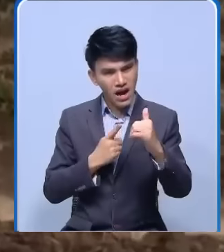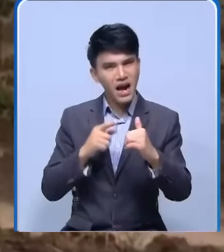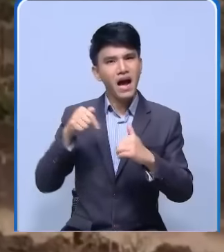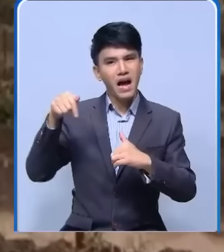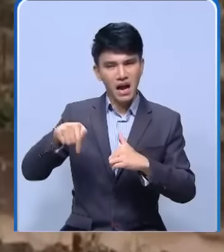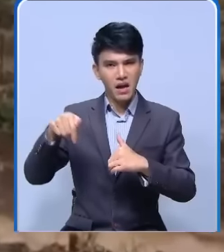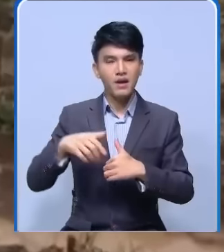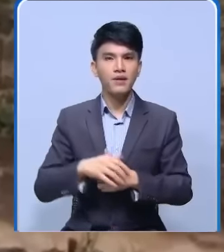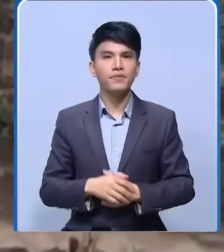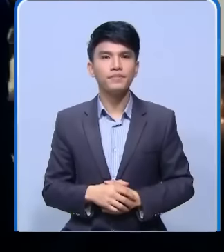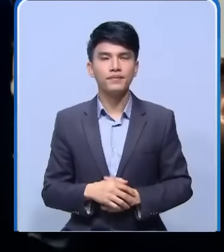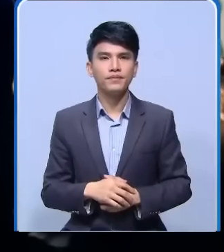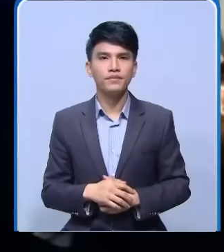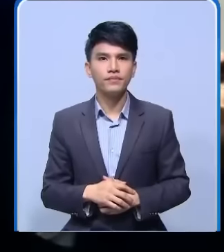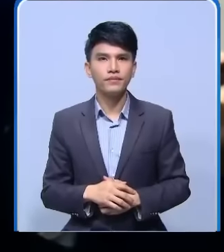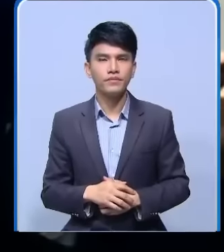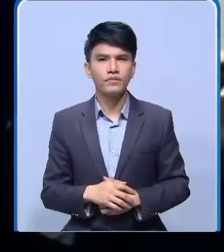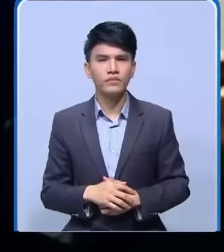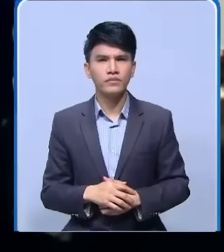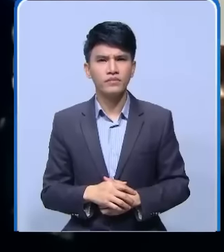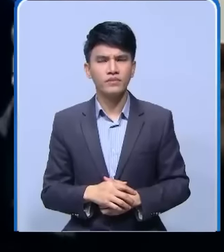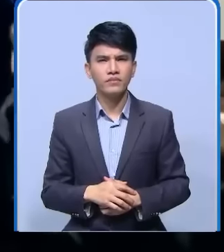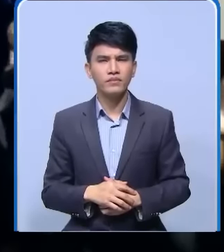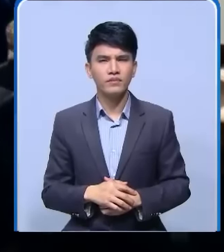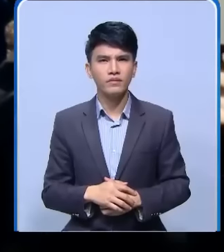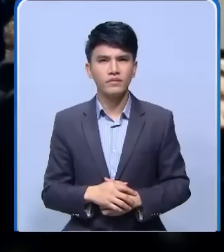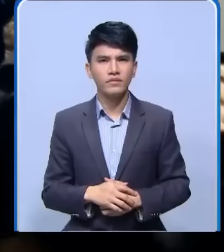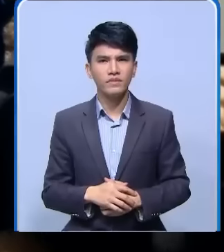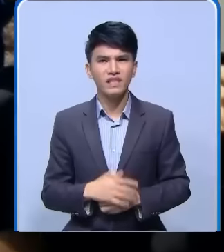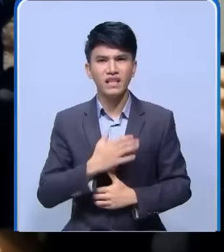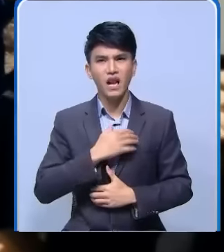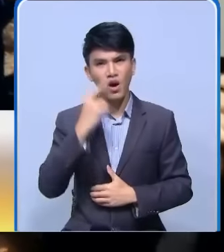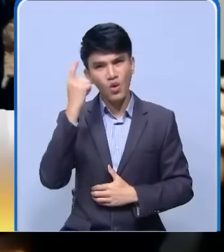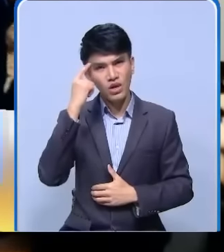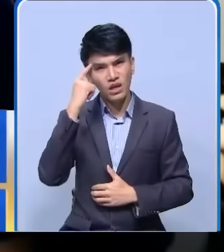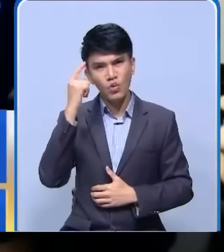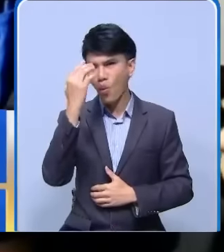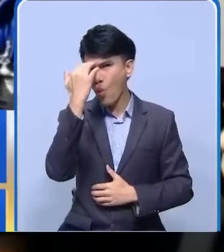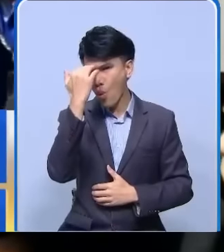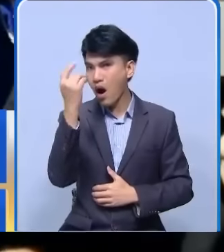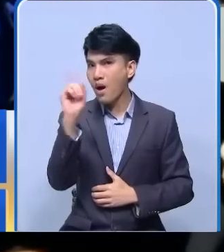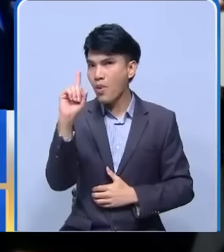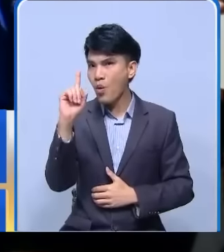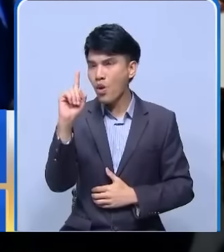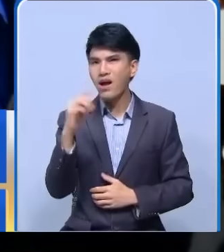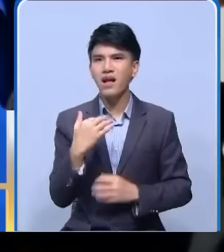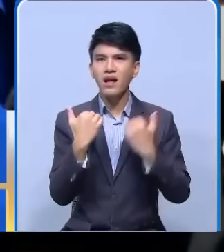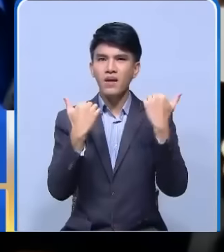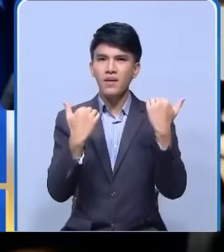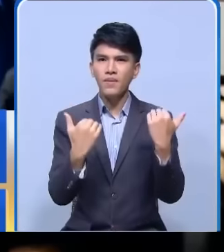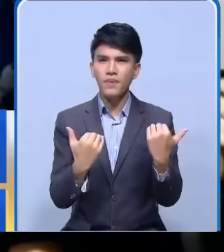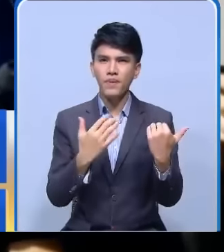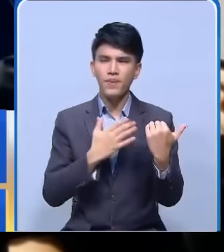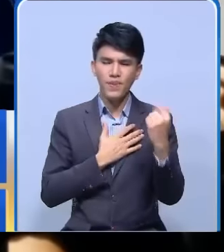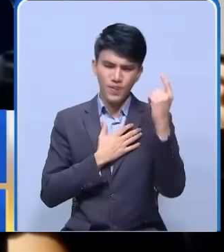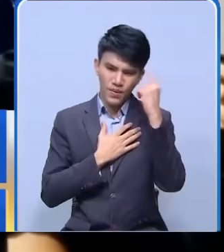ทางนี้เป็นทางลุ่นไหนครับผู้ใหญ่ ผมที่พุ่งเป้าไปนี่คือคาดว่าน่าจะเรื่องของอะไร ก็ถ้าที่สันนิษฐานเบื้องต้นอาจจะเป็นเ